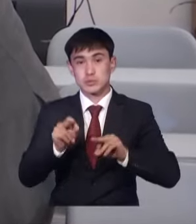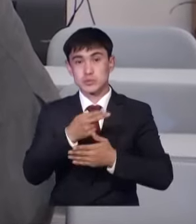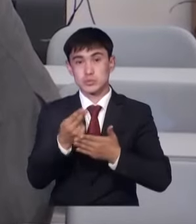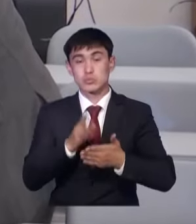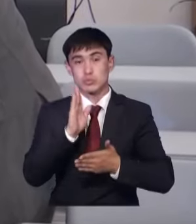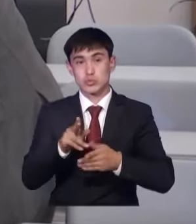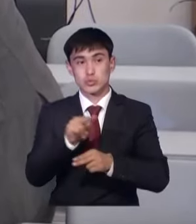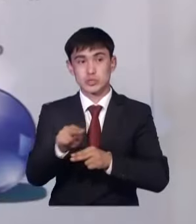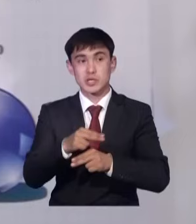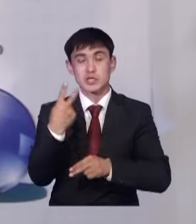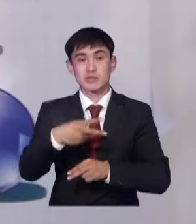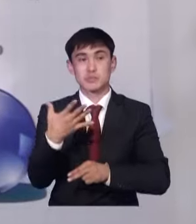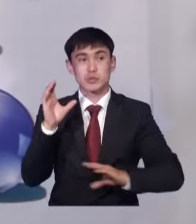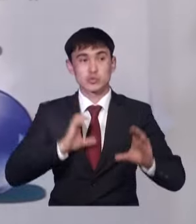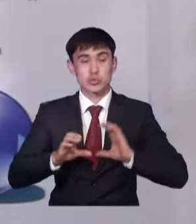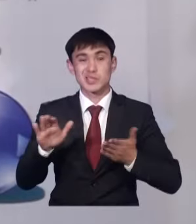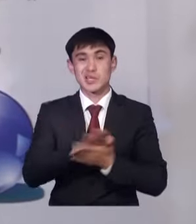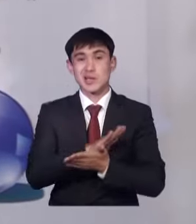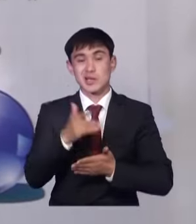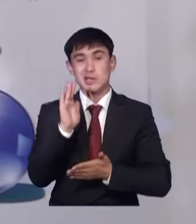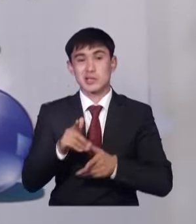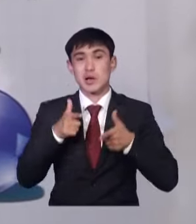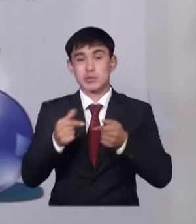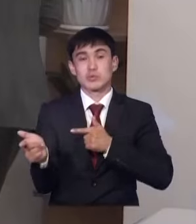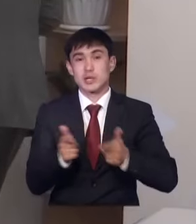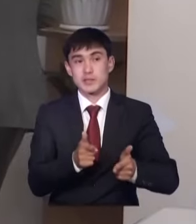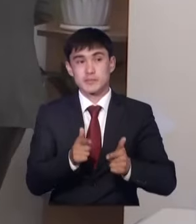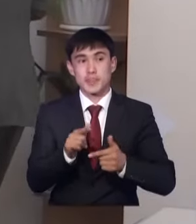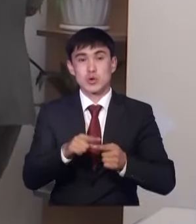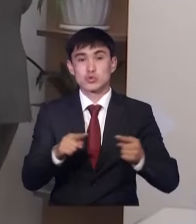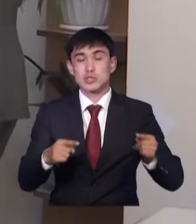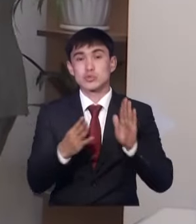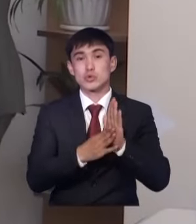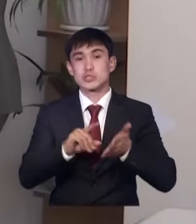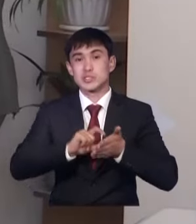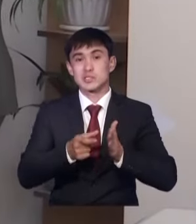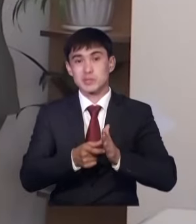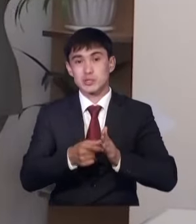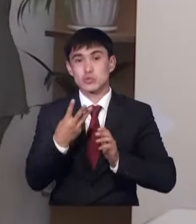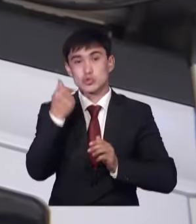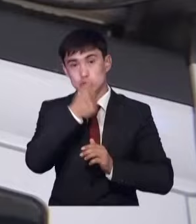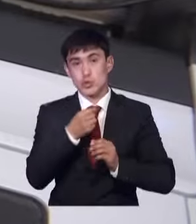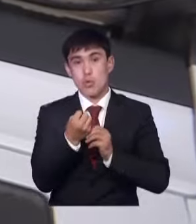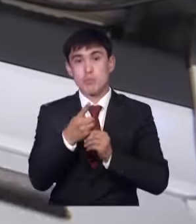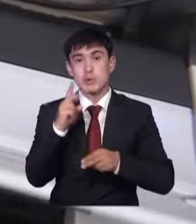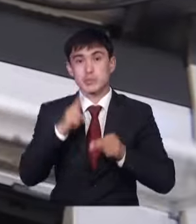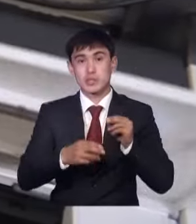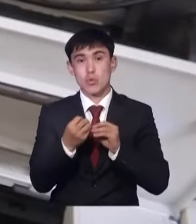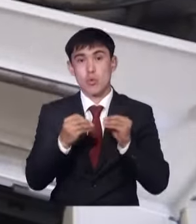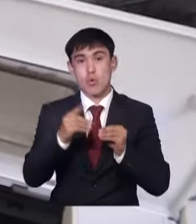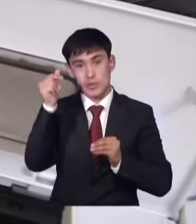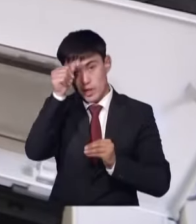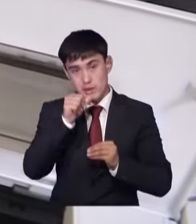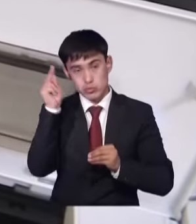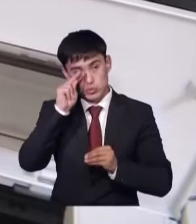Оқу ордасы биыл 25 студентті гранттық негізде қабылдауға дайын, ұзақтығы 9-шы сыныптан кейін 3 жыл, 11 бітіргендер 10 ай ғана білім